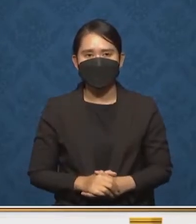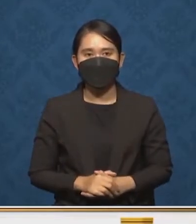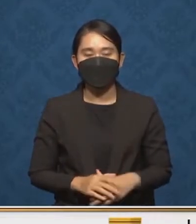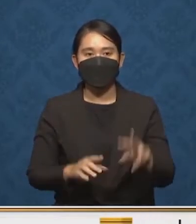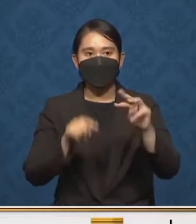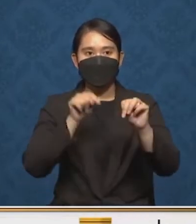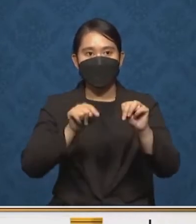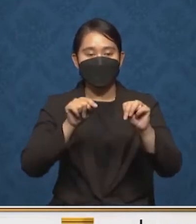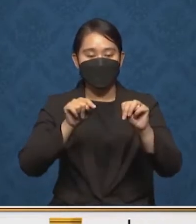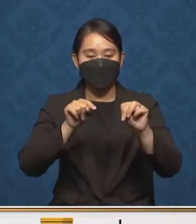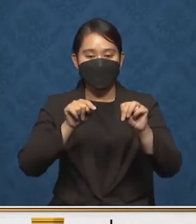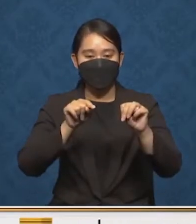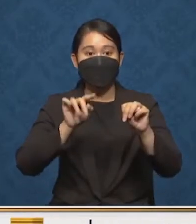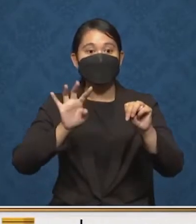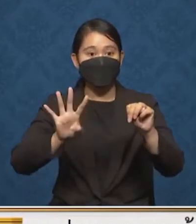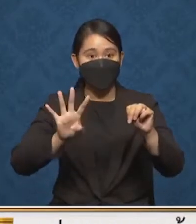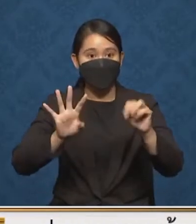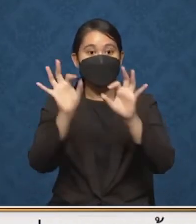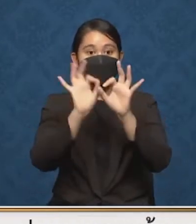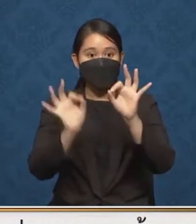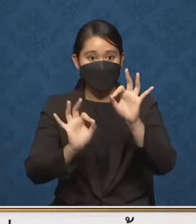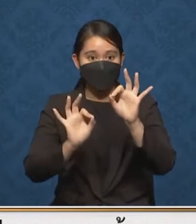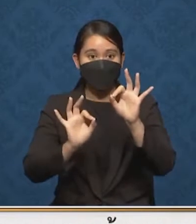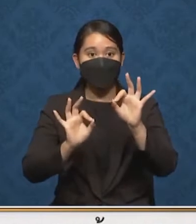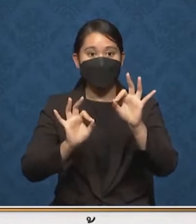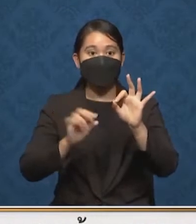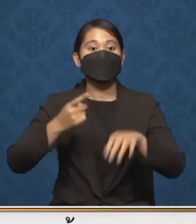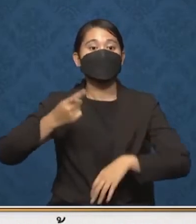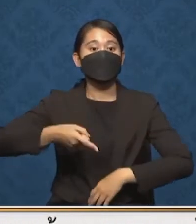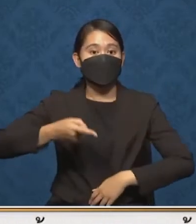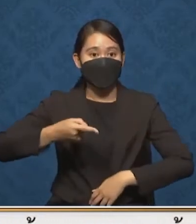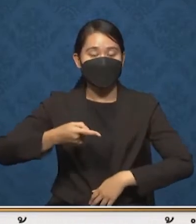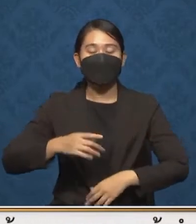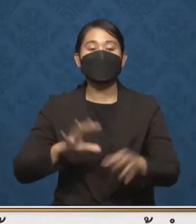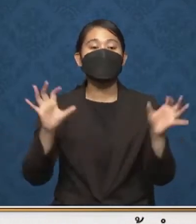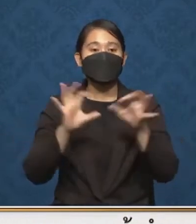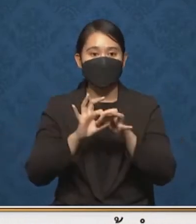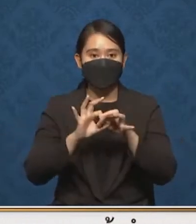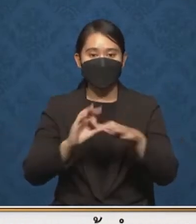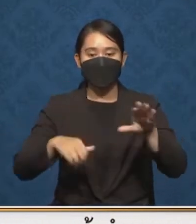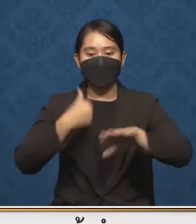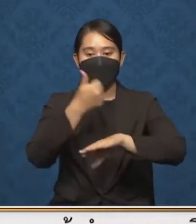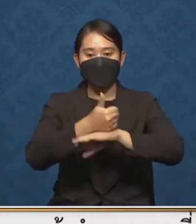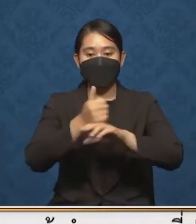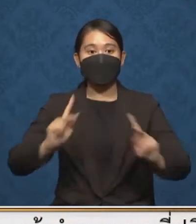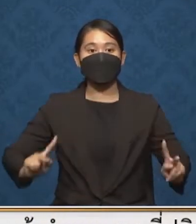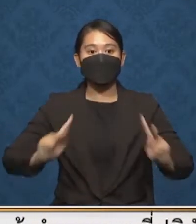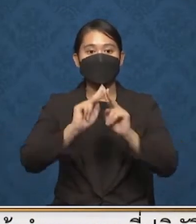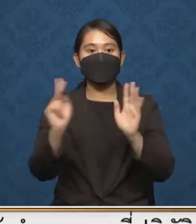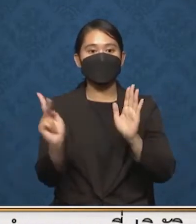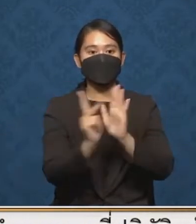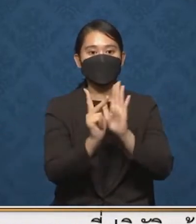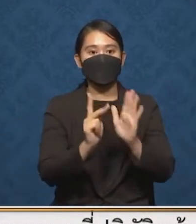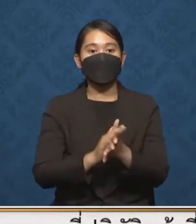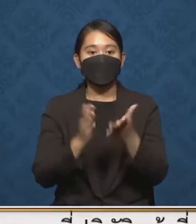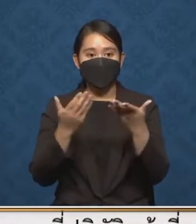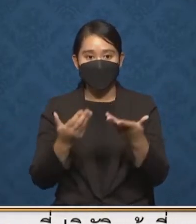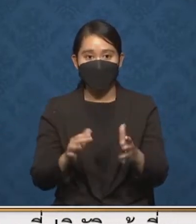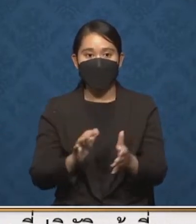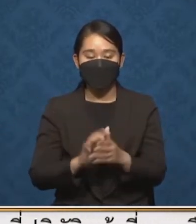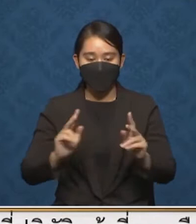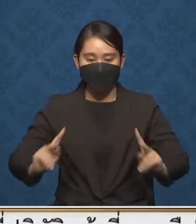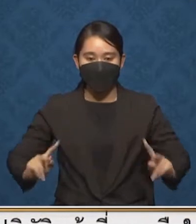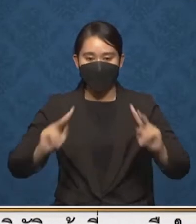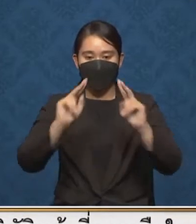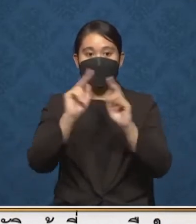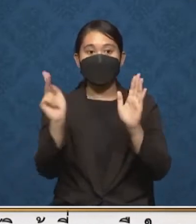ตรา4ข้อความเดิมนั้นนะครับพูดถึงเรื่องของรัฐมนตรีในการออกกฎกระทรวงแล้วมีการระบุว่ากฎกระทรวงที่จะออก